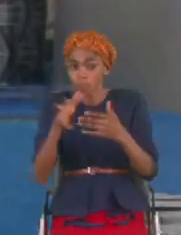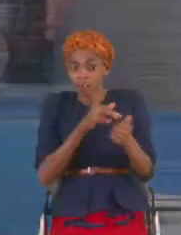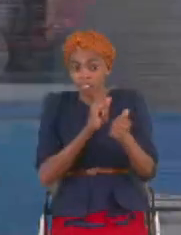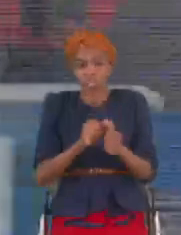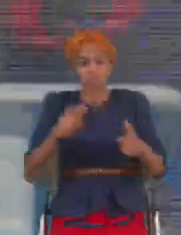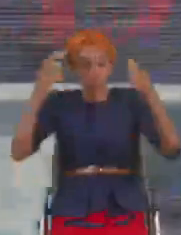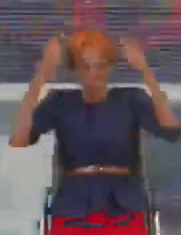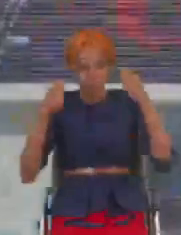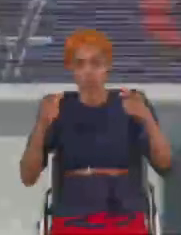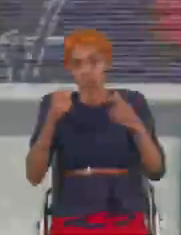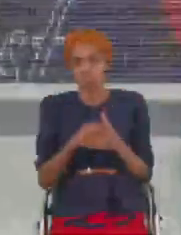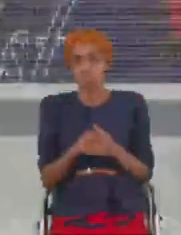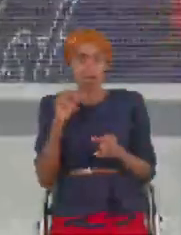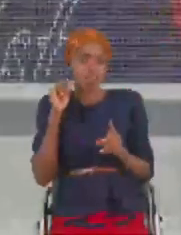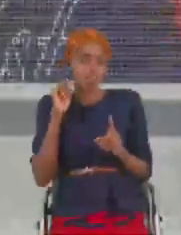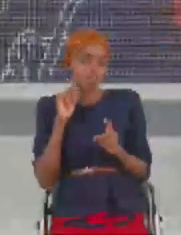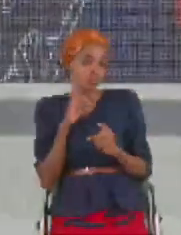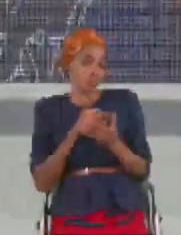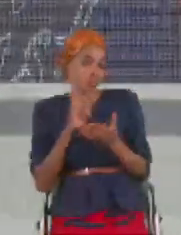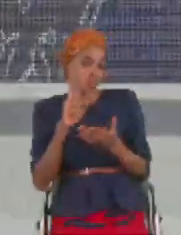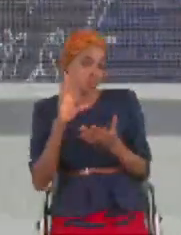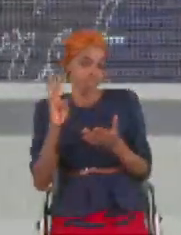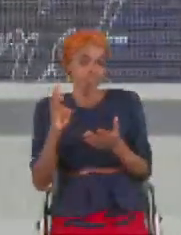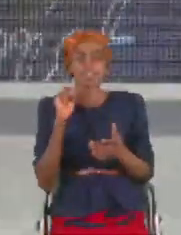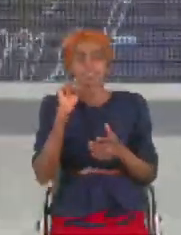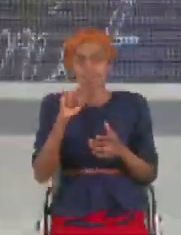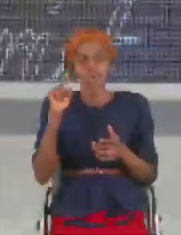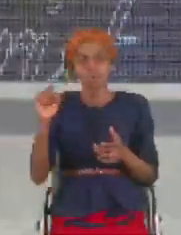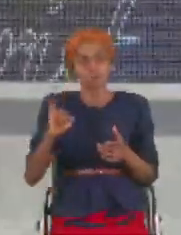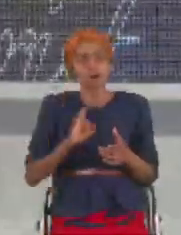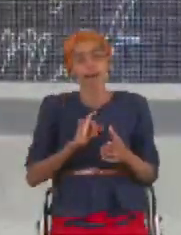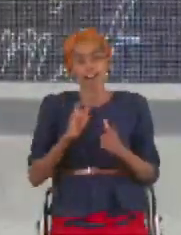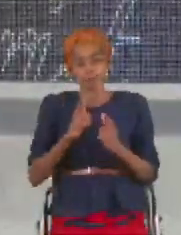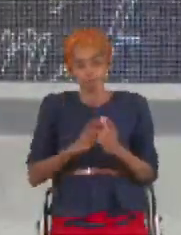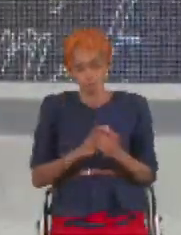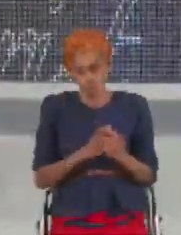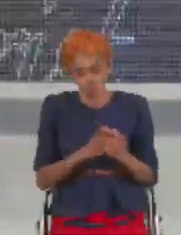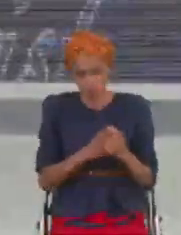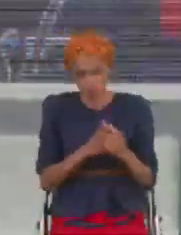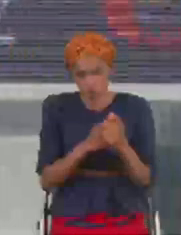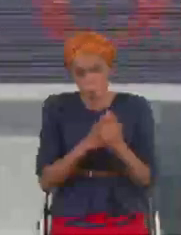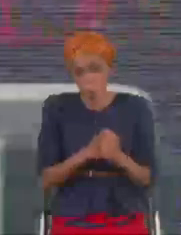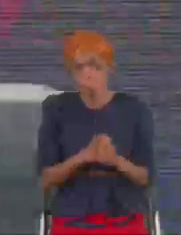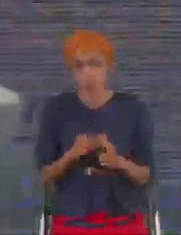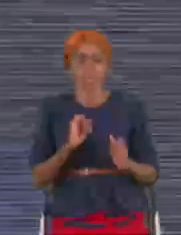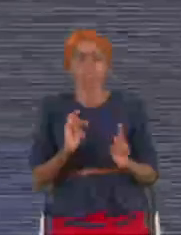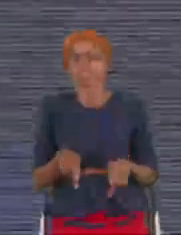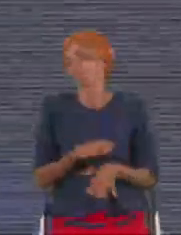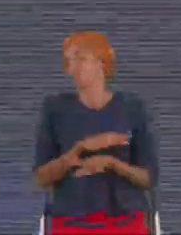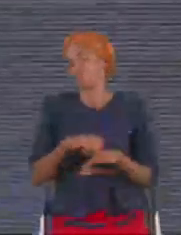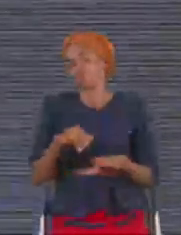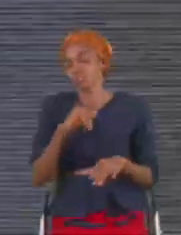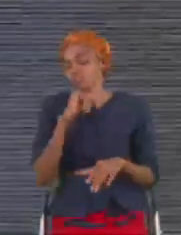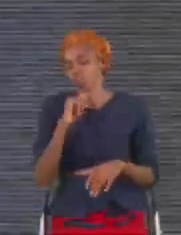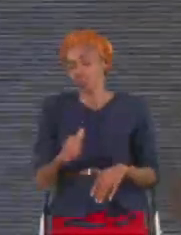20,6 aidez moi donc je cours je ne